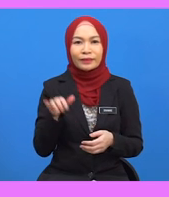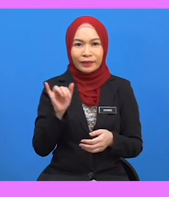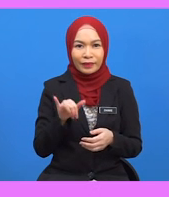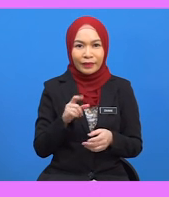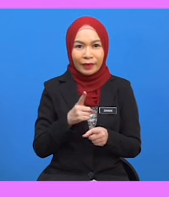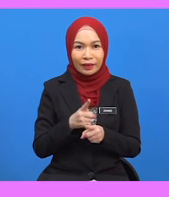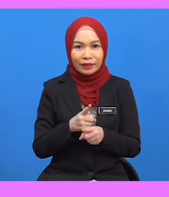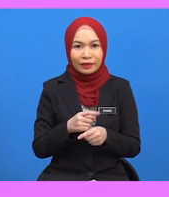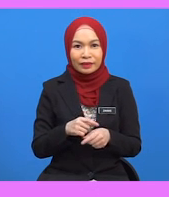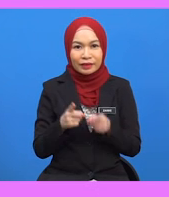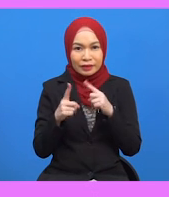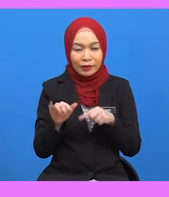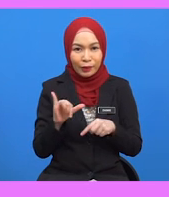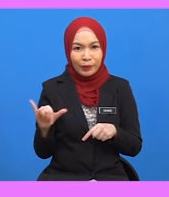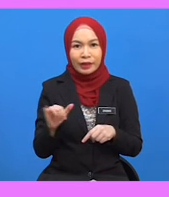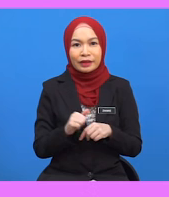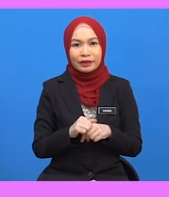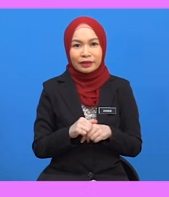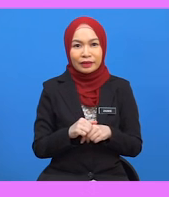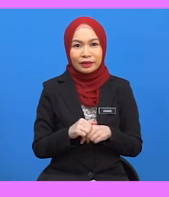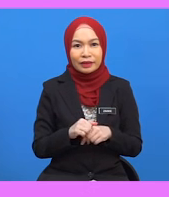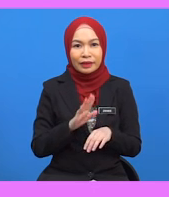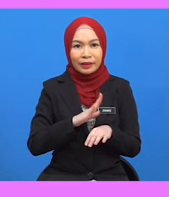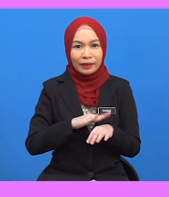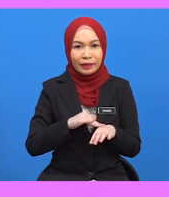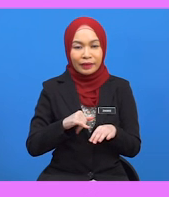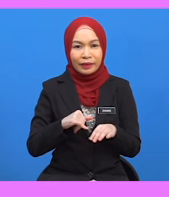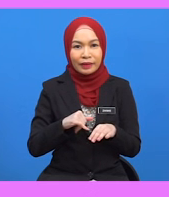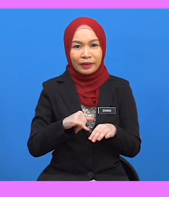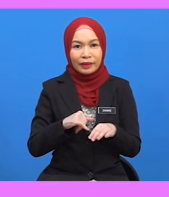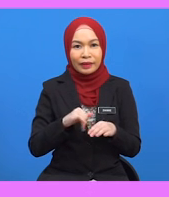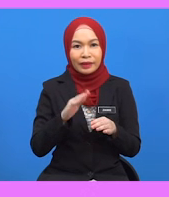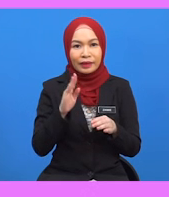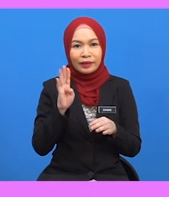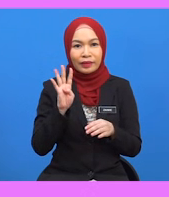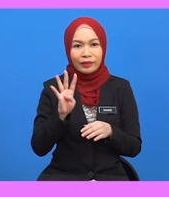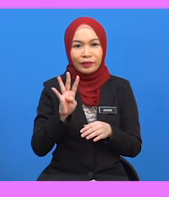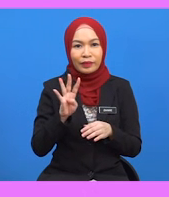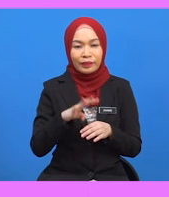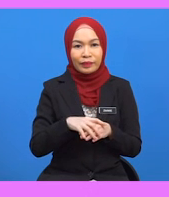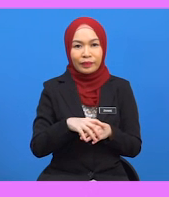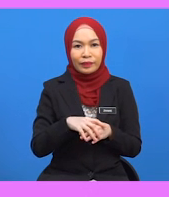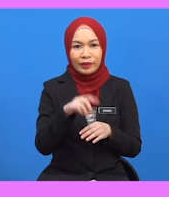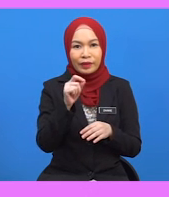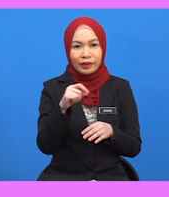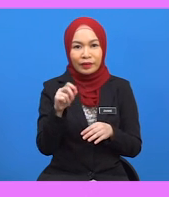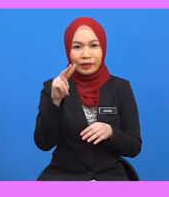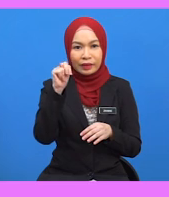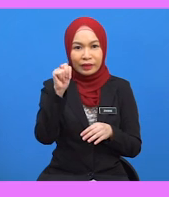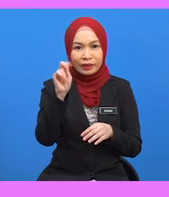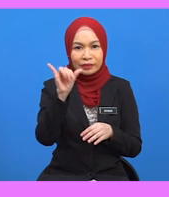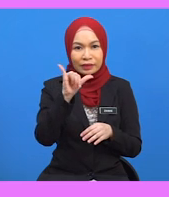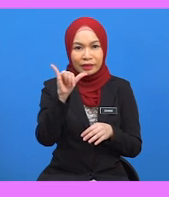Ya, betul. Jawapannya, pada baris 4, tulis setkan